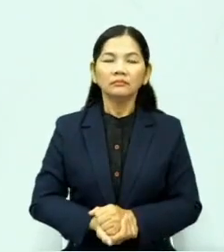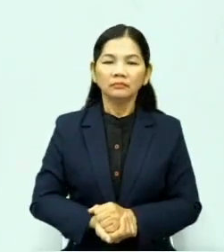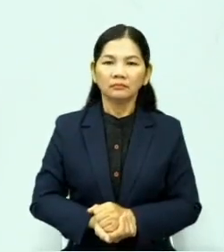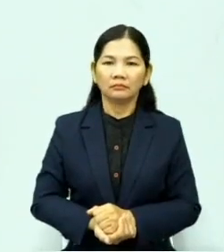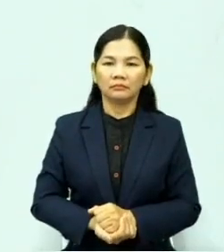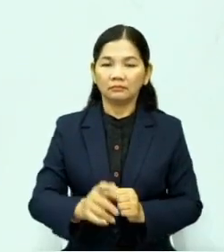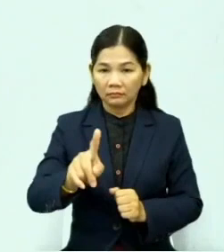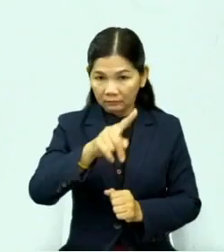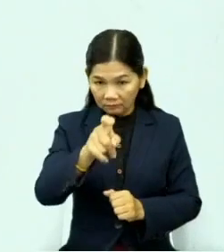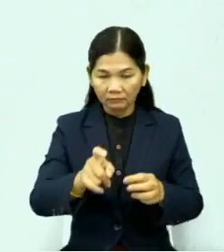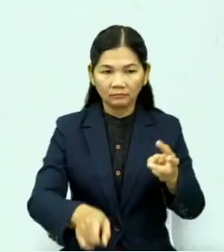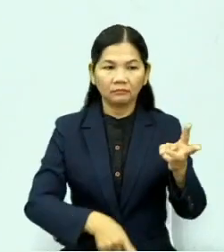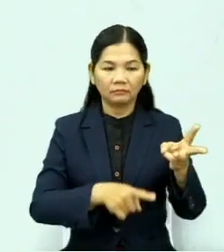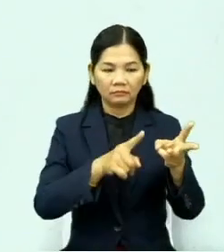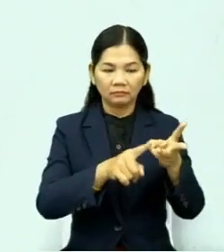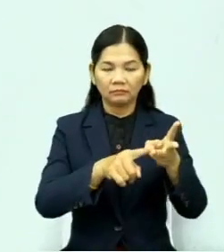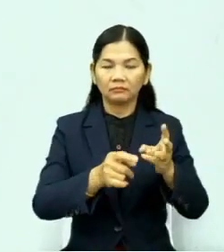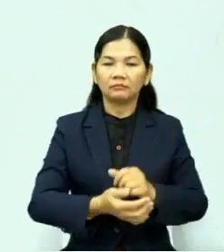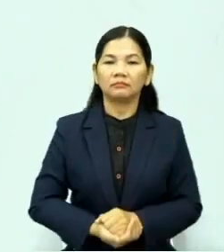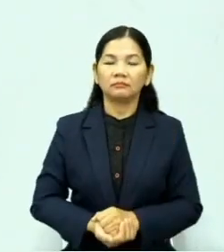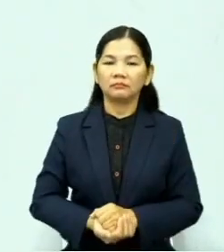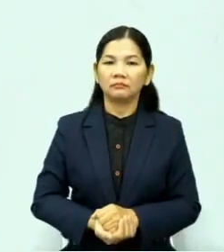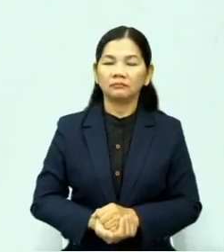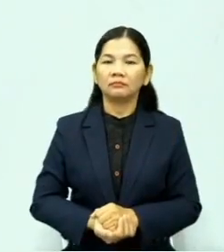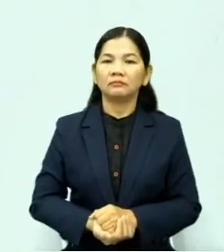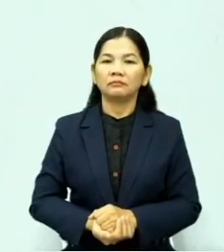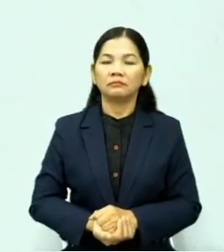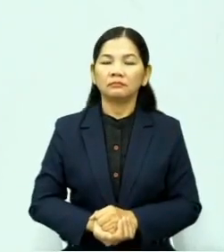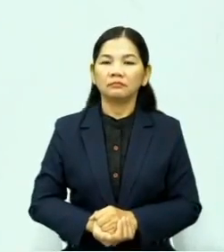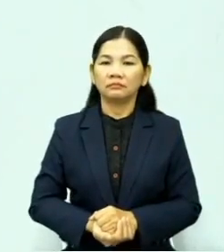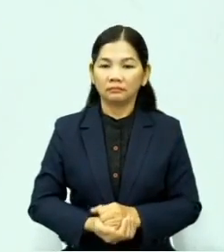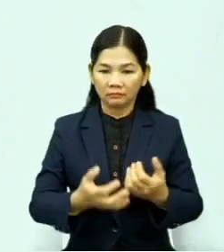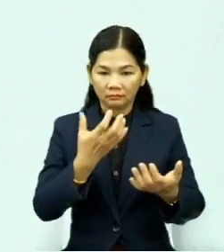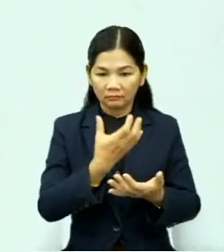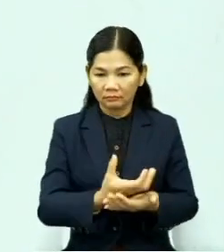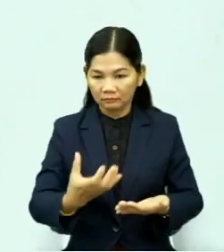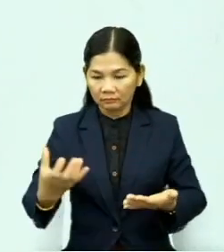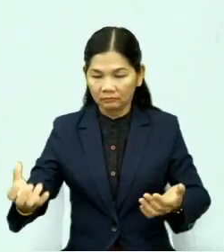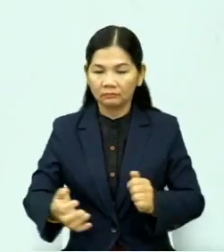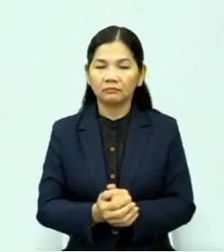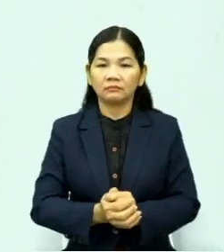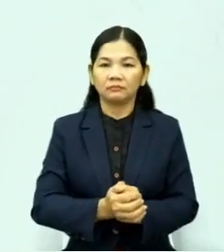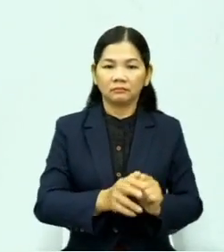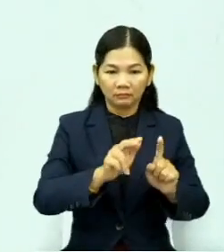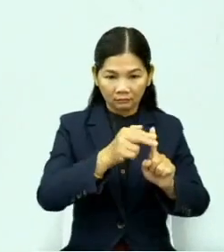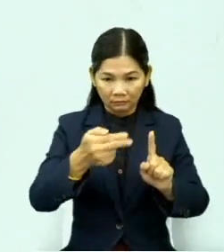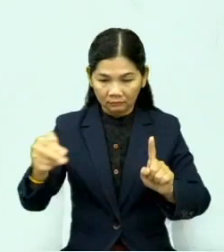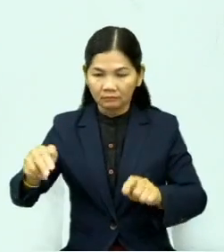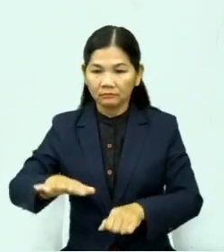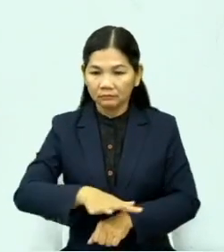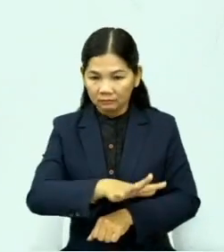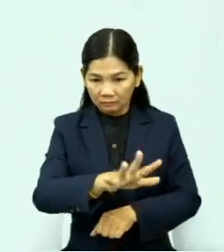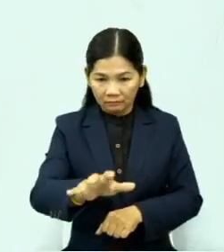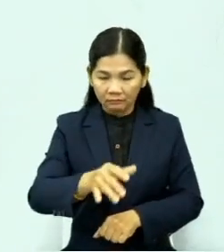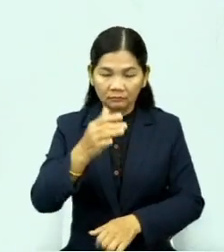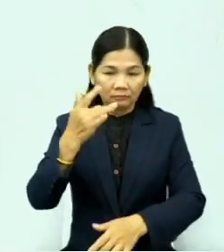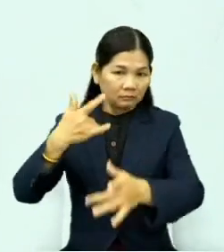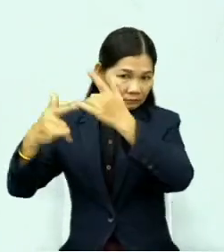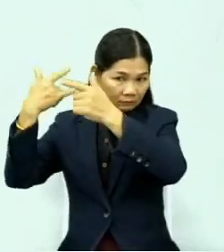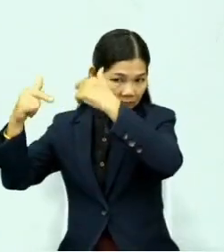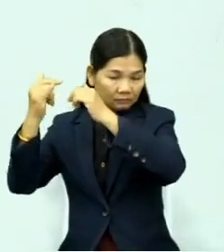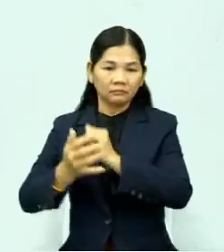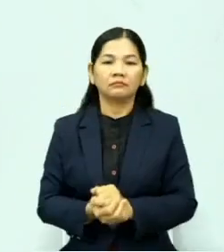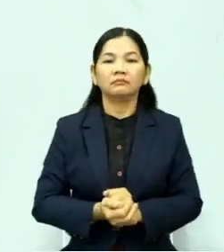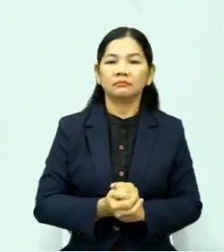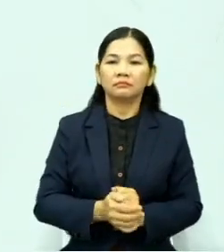chẳng xùm nụ tịch bay số thả Ta ốp có nâng bắt phương khmai bộ rán